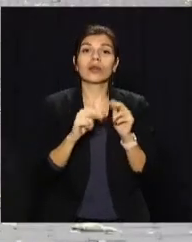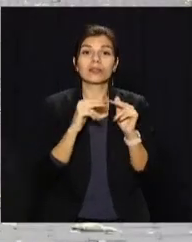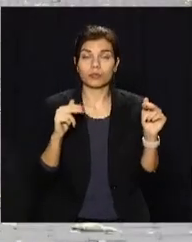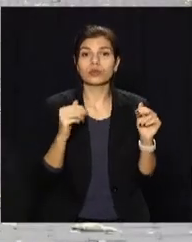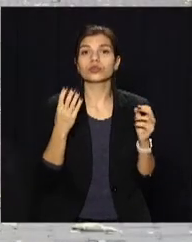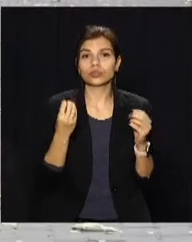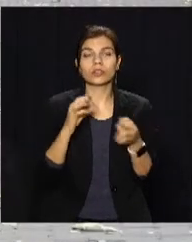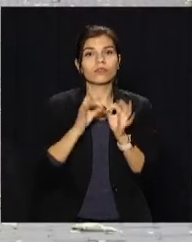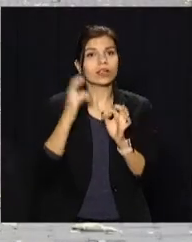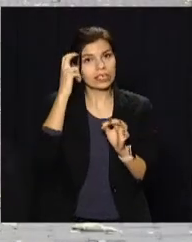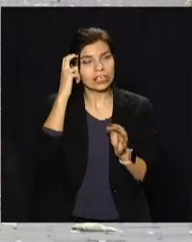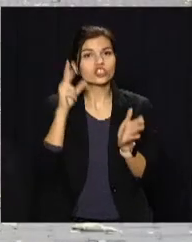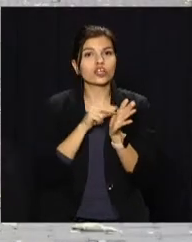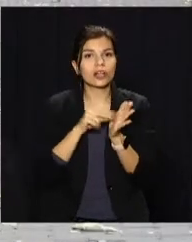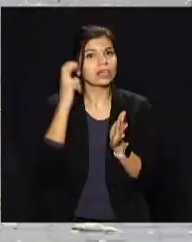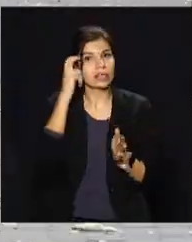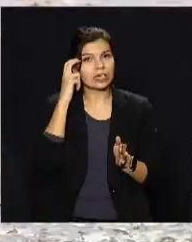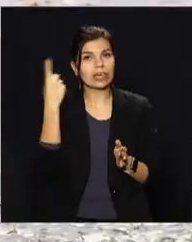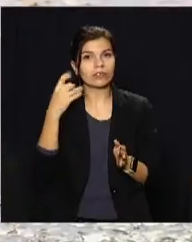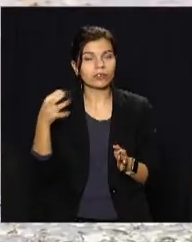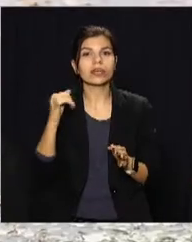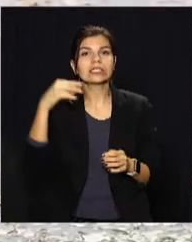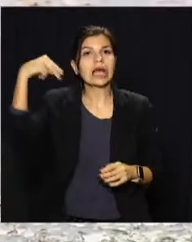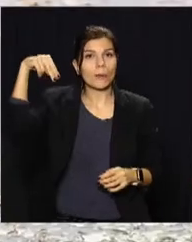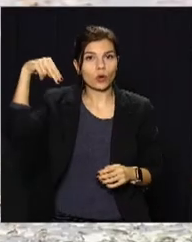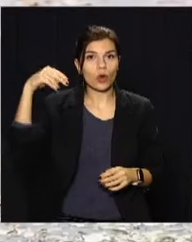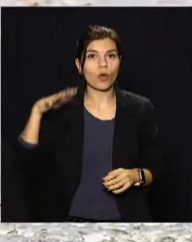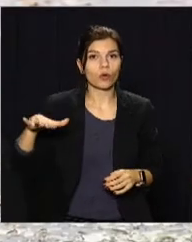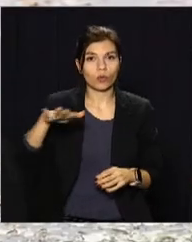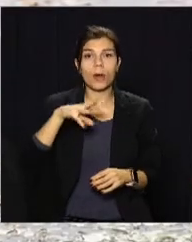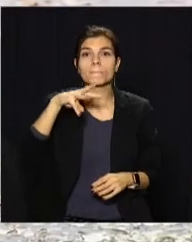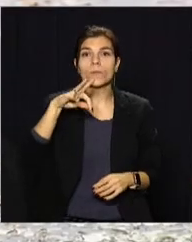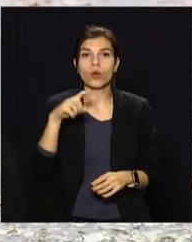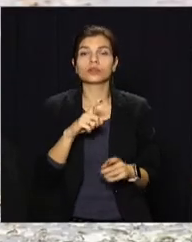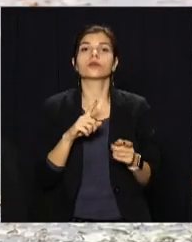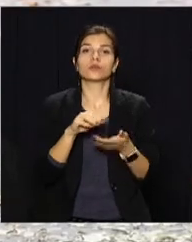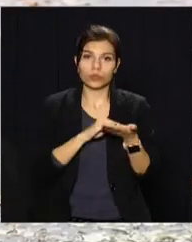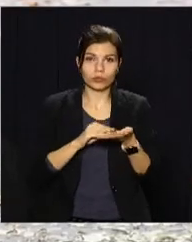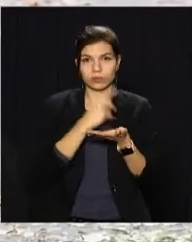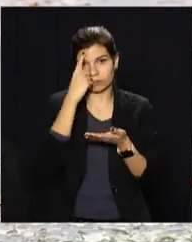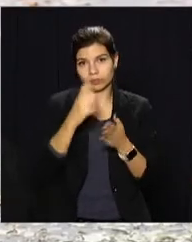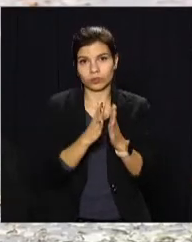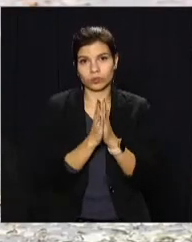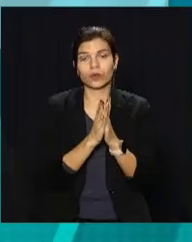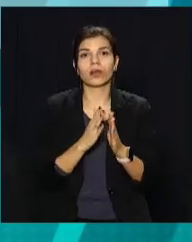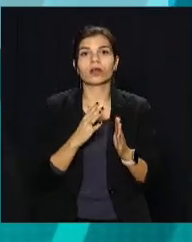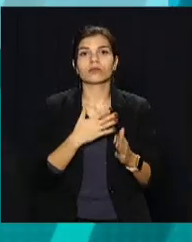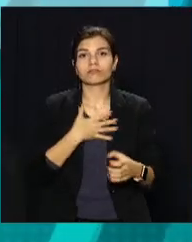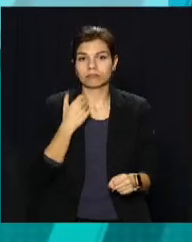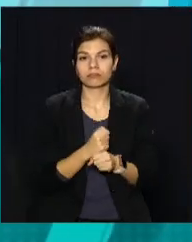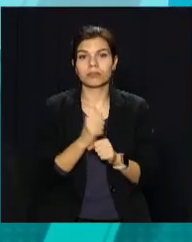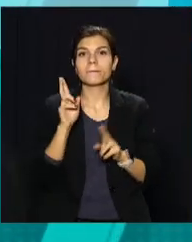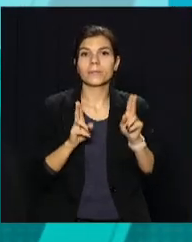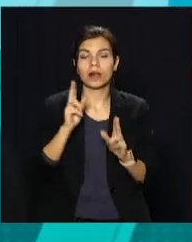складна ситуація в Києві, Черкаській, Київській і Запорізькій областях. У МОЗ вкотре закликають українців дотримуватися правил,